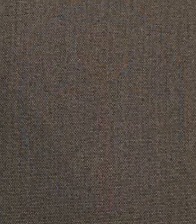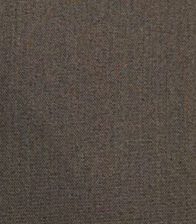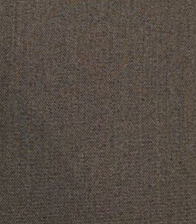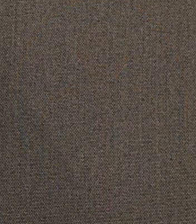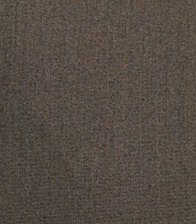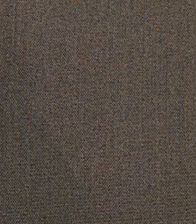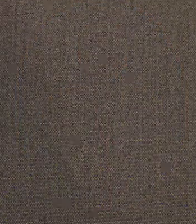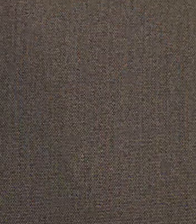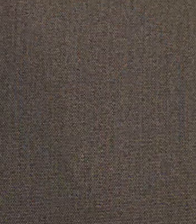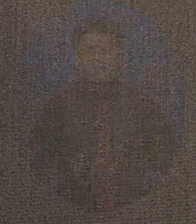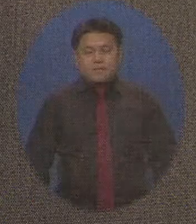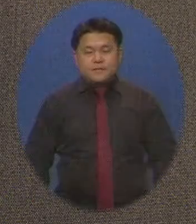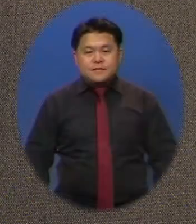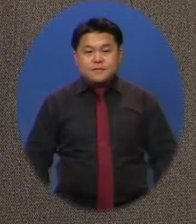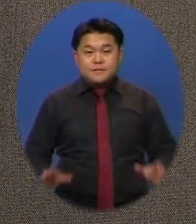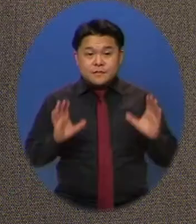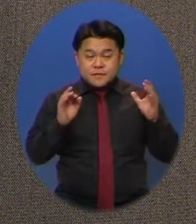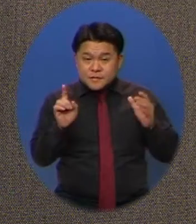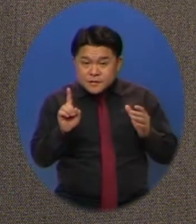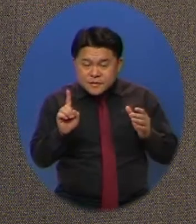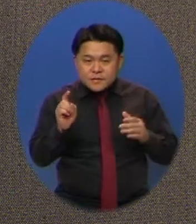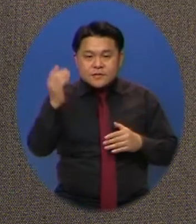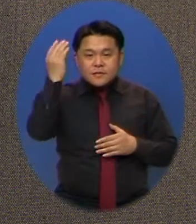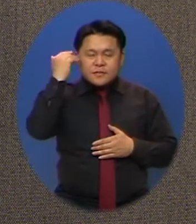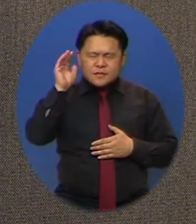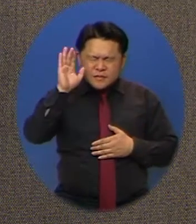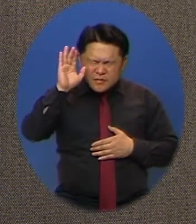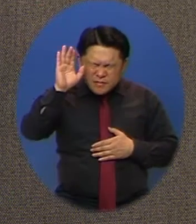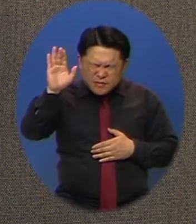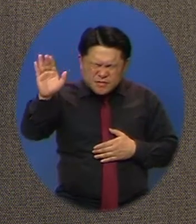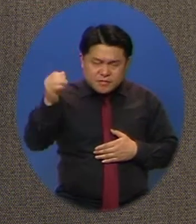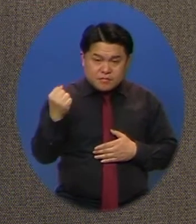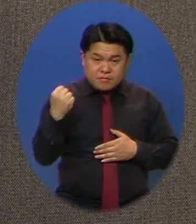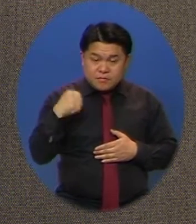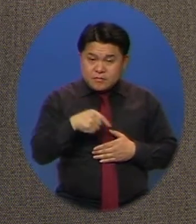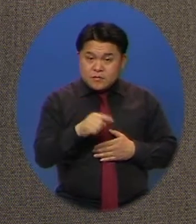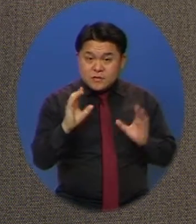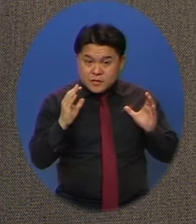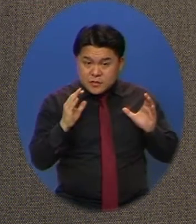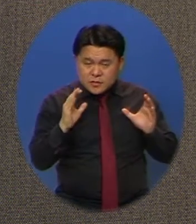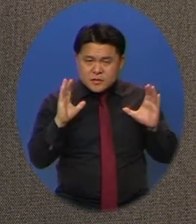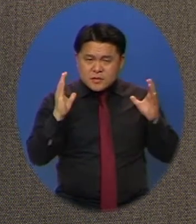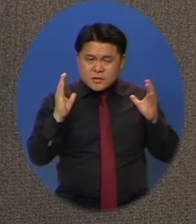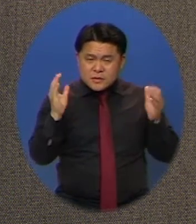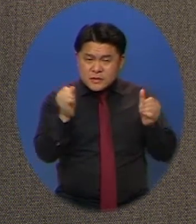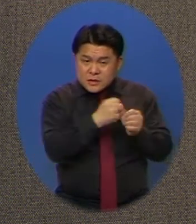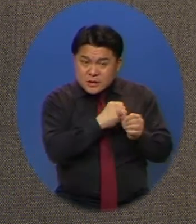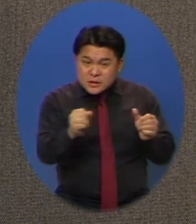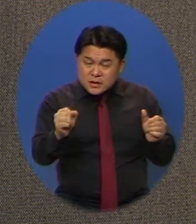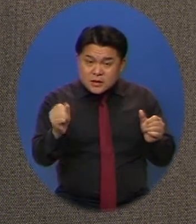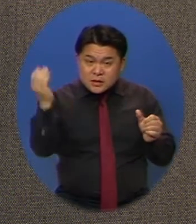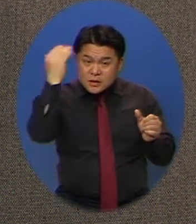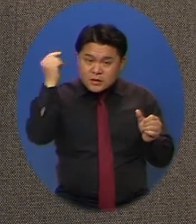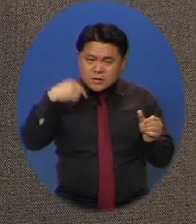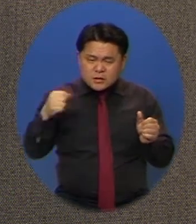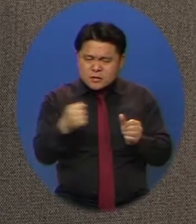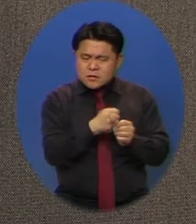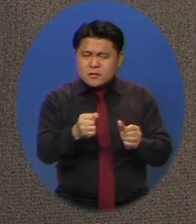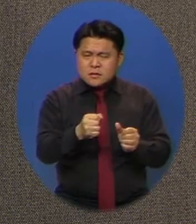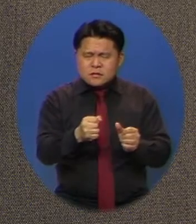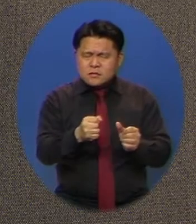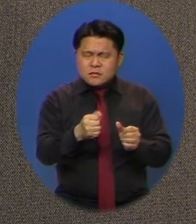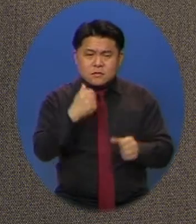아동은 대한민국의 미래라고 봅니다. 아동학대는 우리 사회에서 있어서도 안 됩니다.